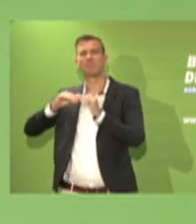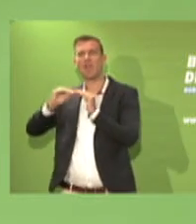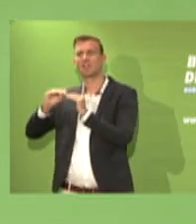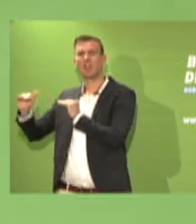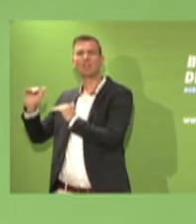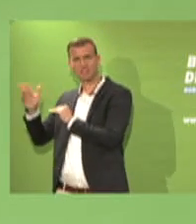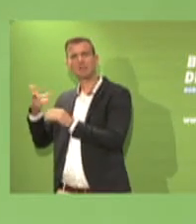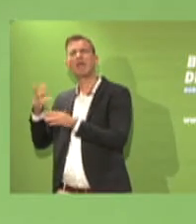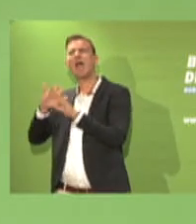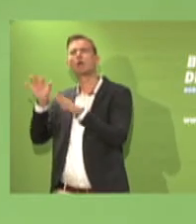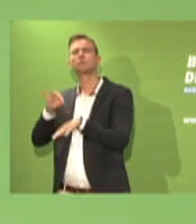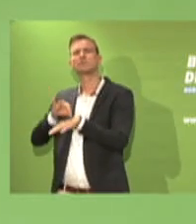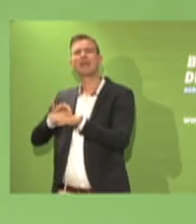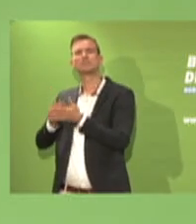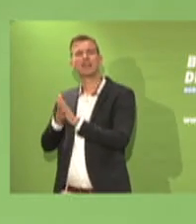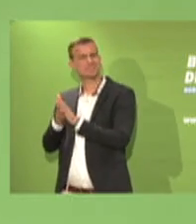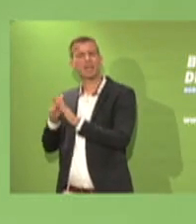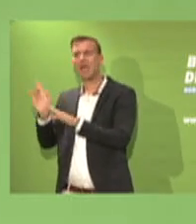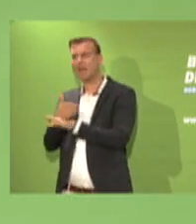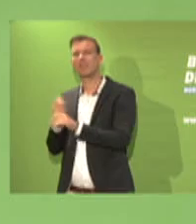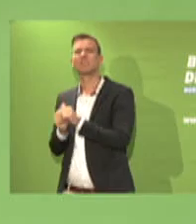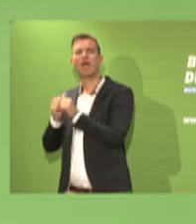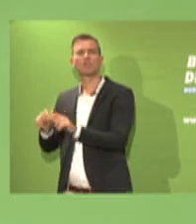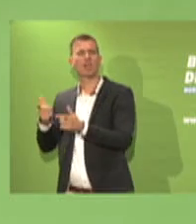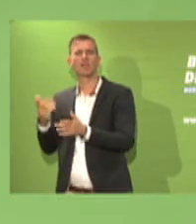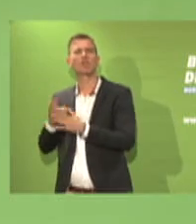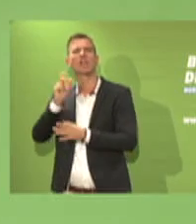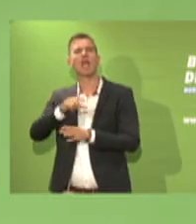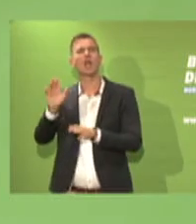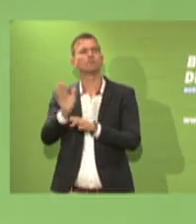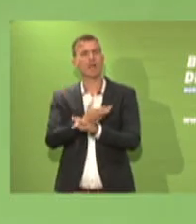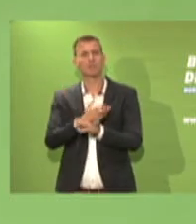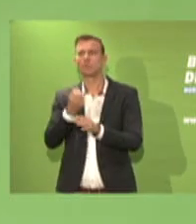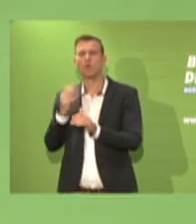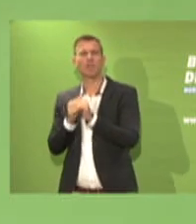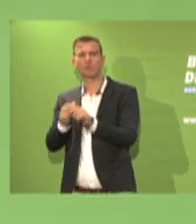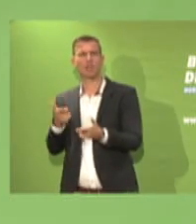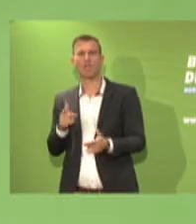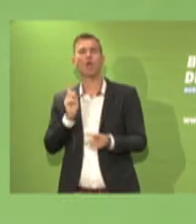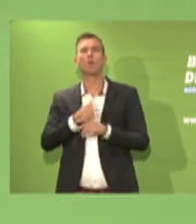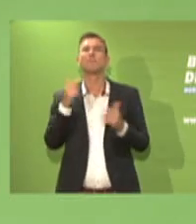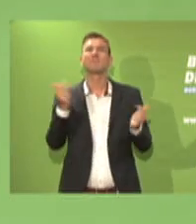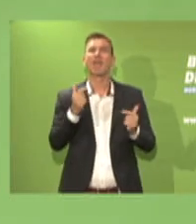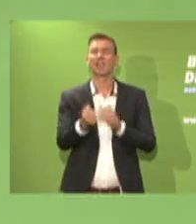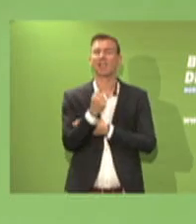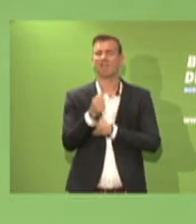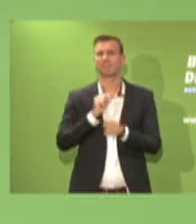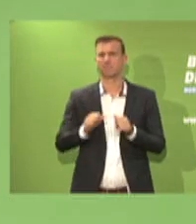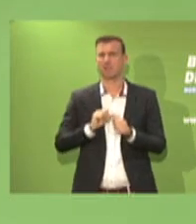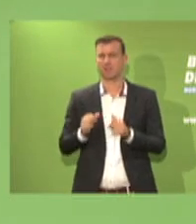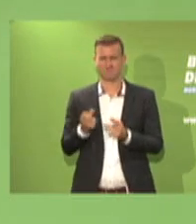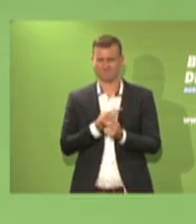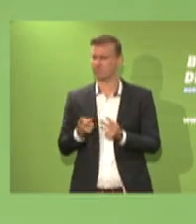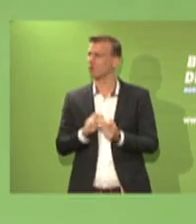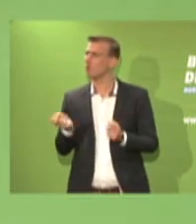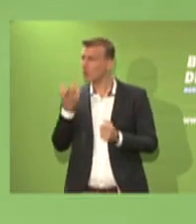Nachfolge in einer häuslichen Praxis oder die eine Nachfolge im Krankenhaus antreten. Und wir haben den Pflegekraftmangel. Das Ganze wird